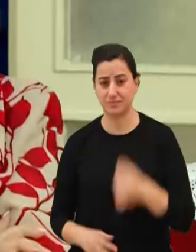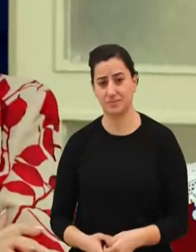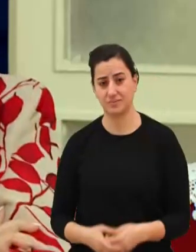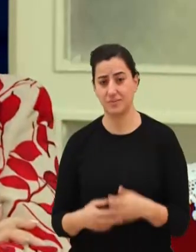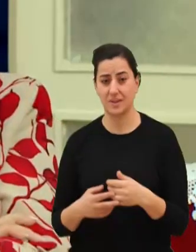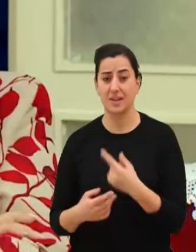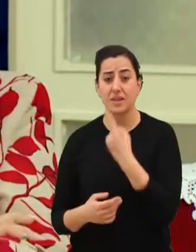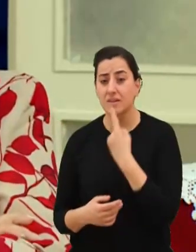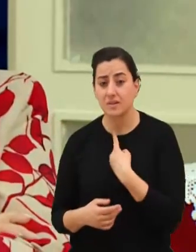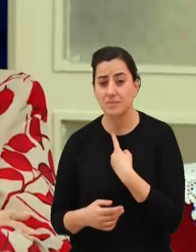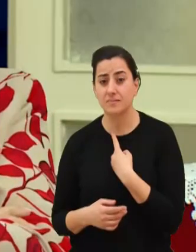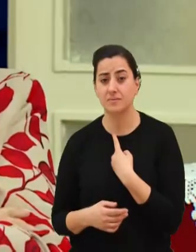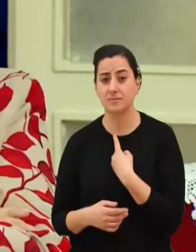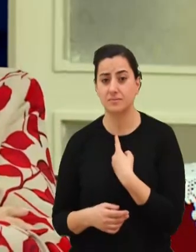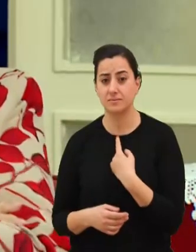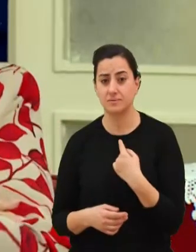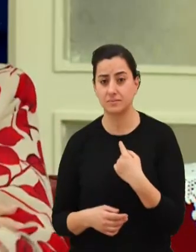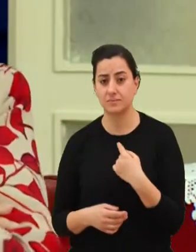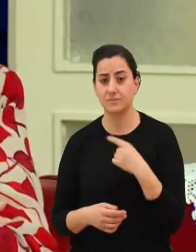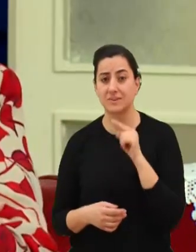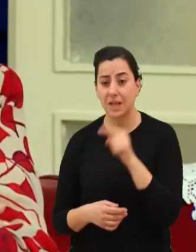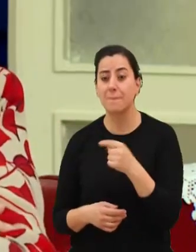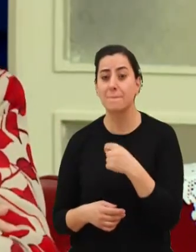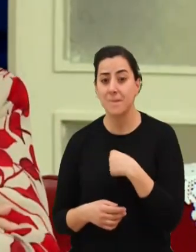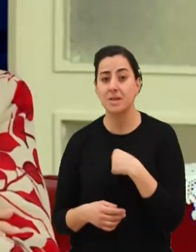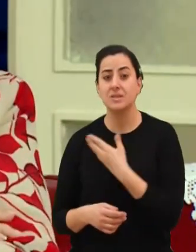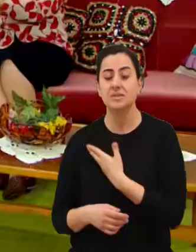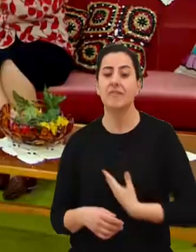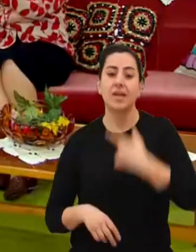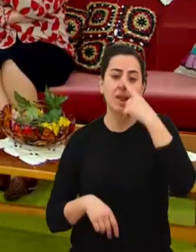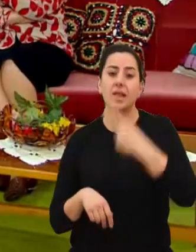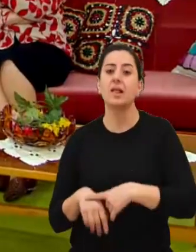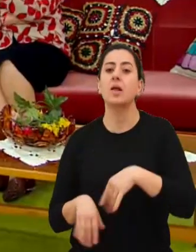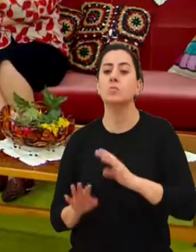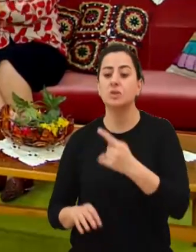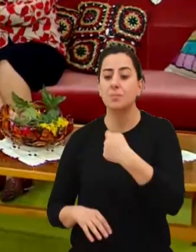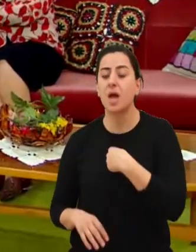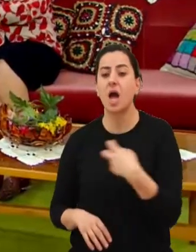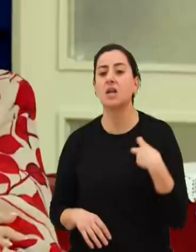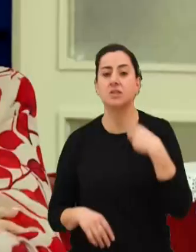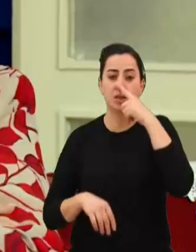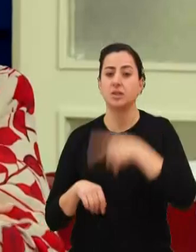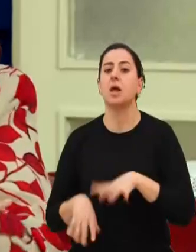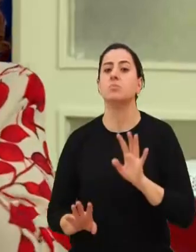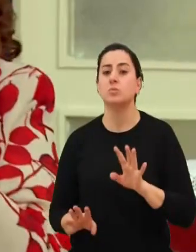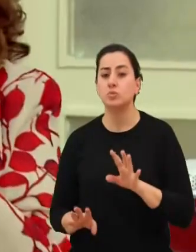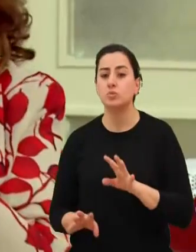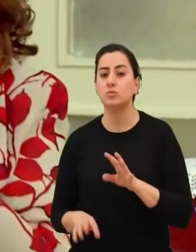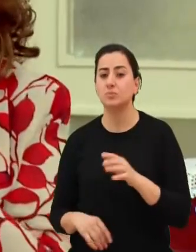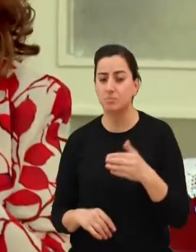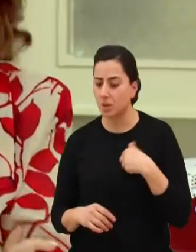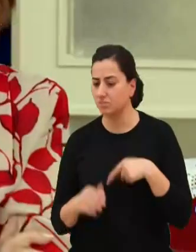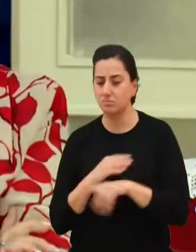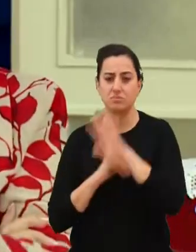Yani dedi ki ben... Sen benim sevgime inanmıyorsun. Sen benim aşkıma inanmıyorsun. Ben hiç öyle